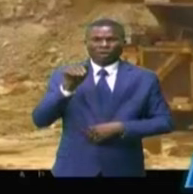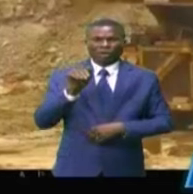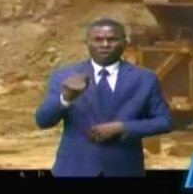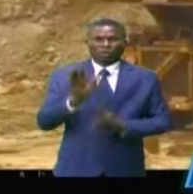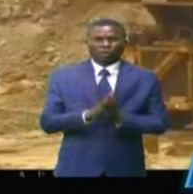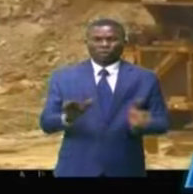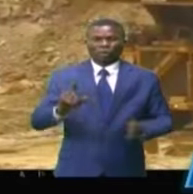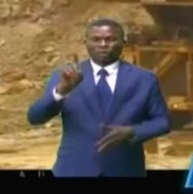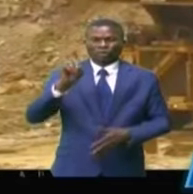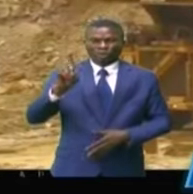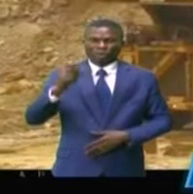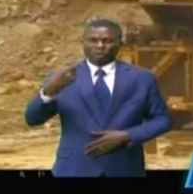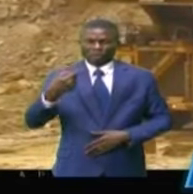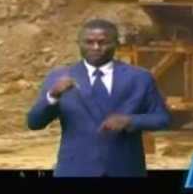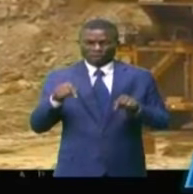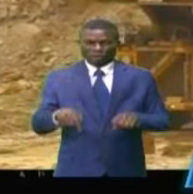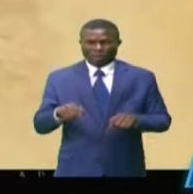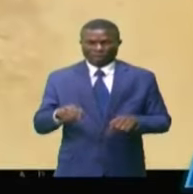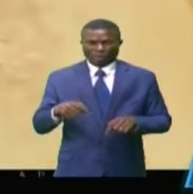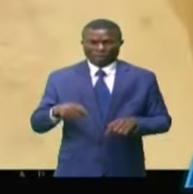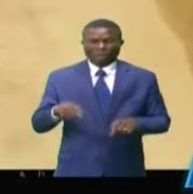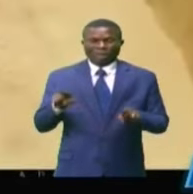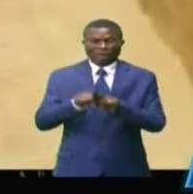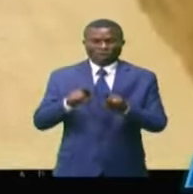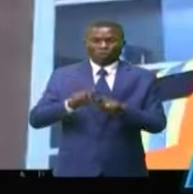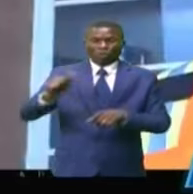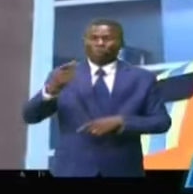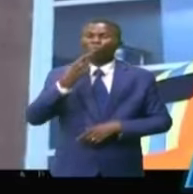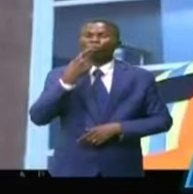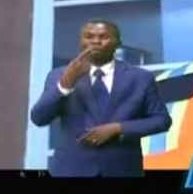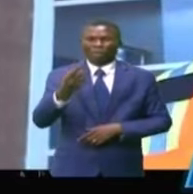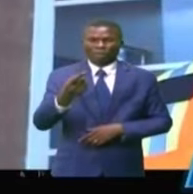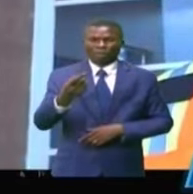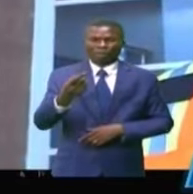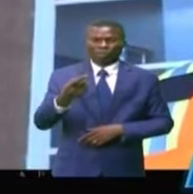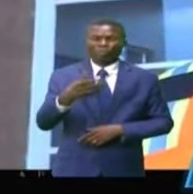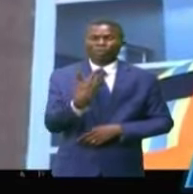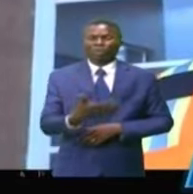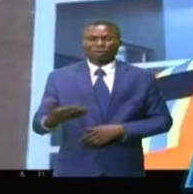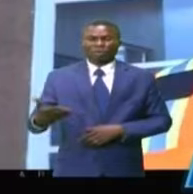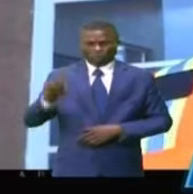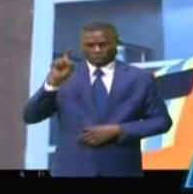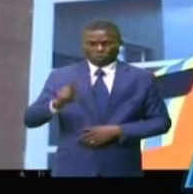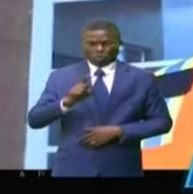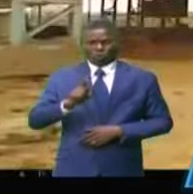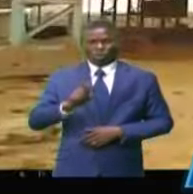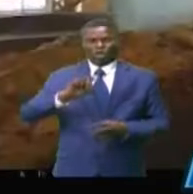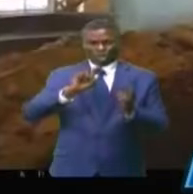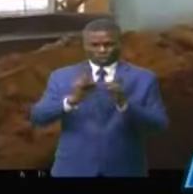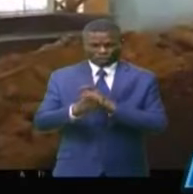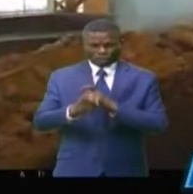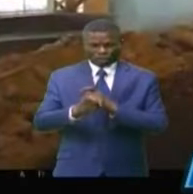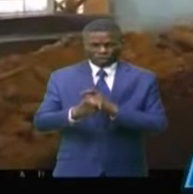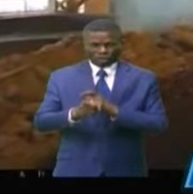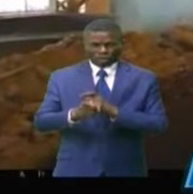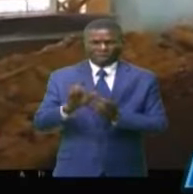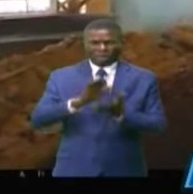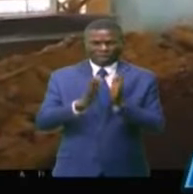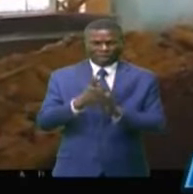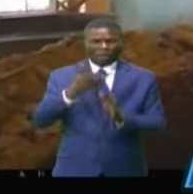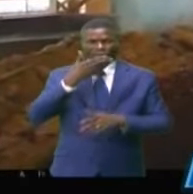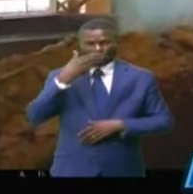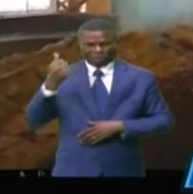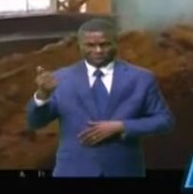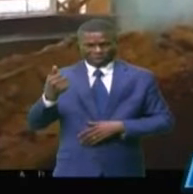sur place, nous pensons que, comme lui-même l'a déclaré, que les choses vont bouger, les choses vont rentrer sur les rails